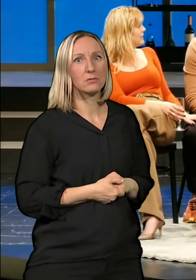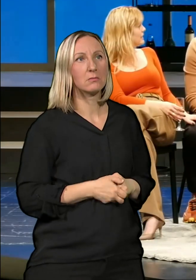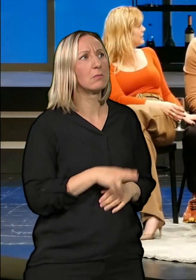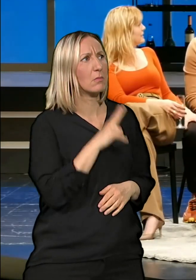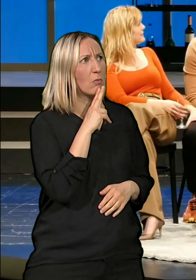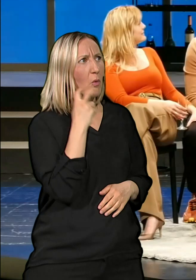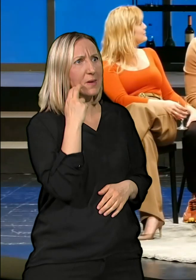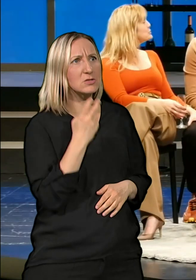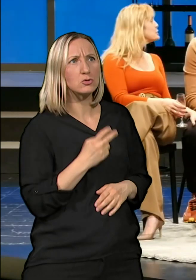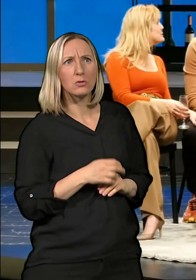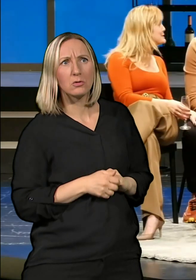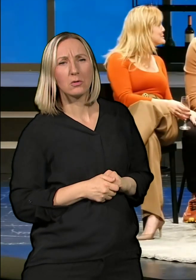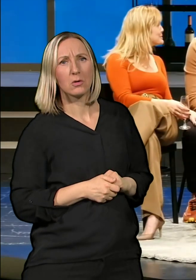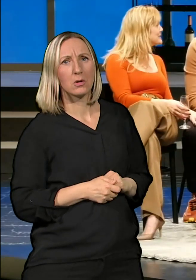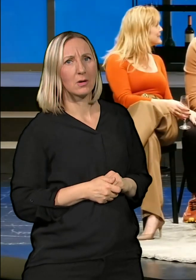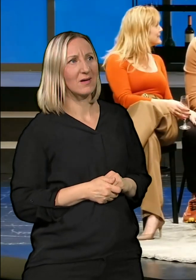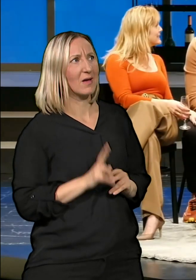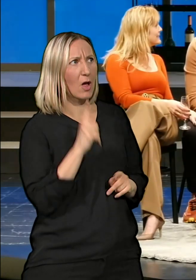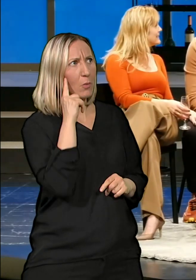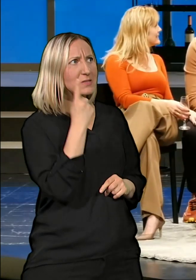Koje meso? Pa što misliš?